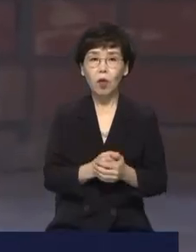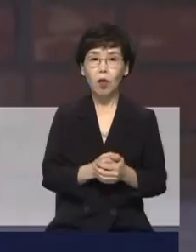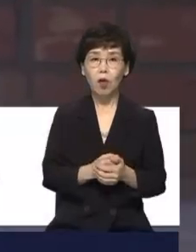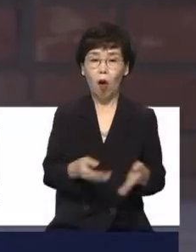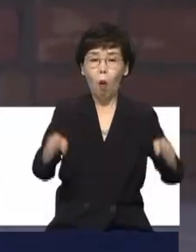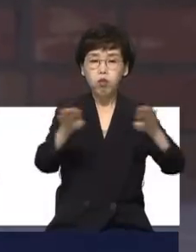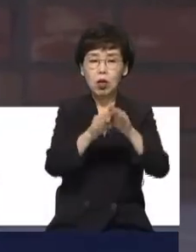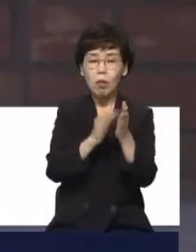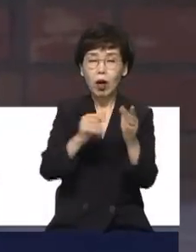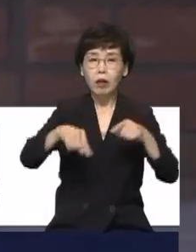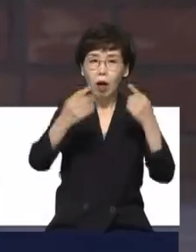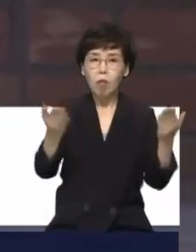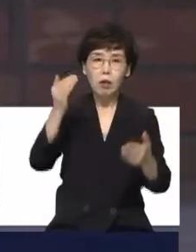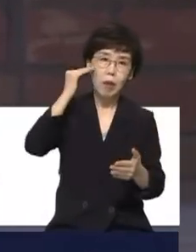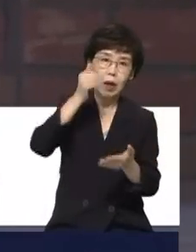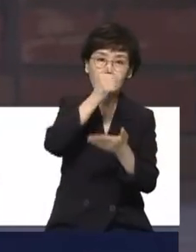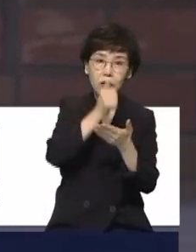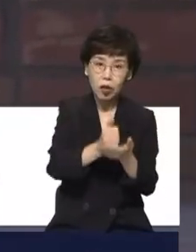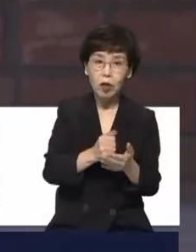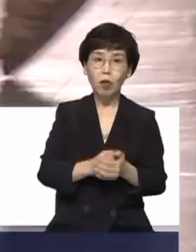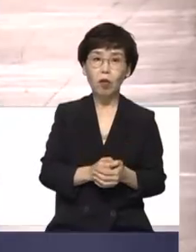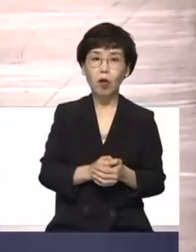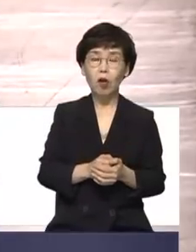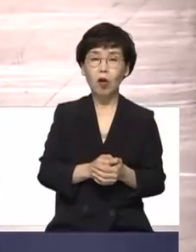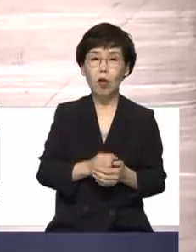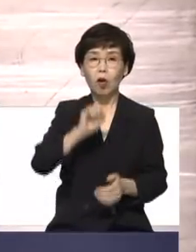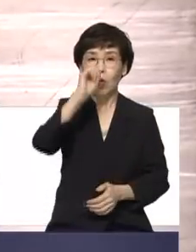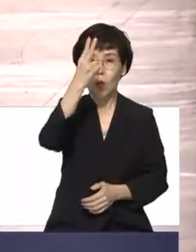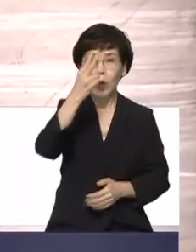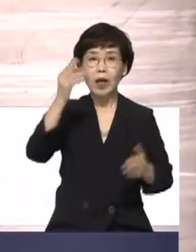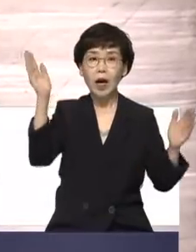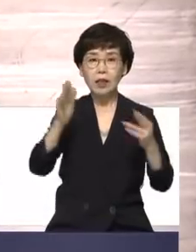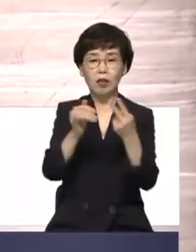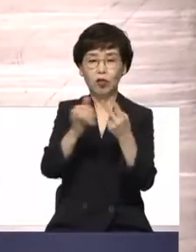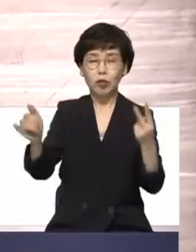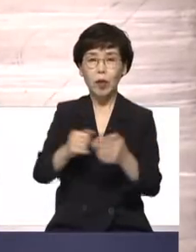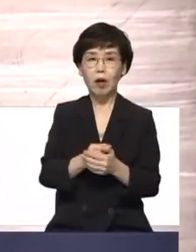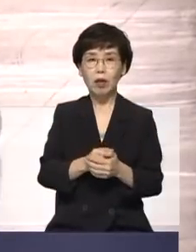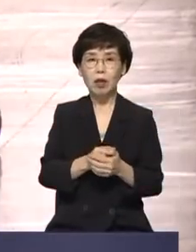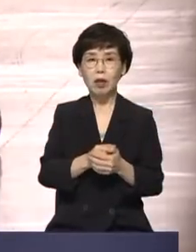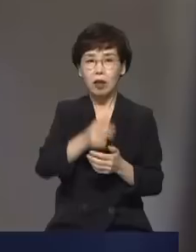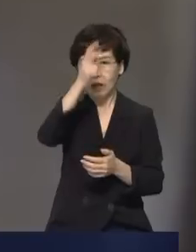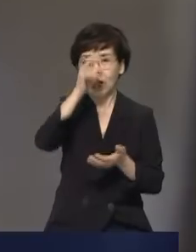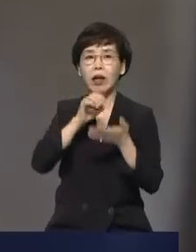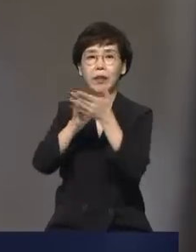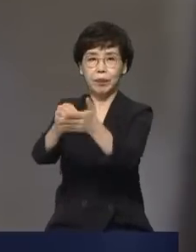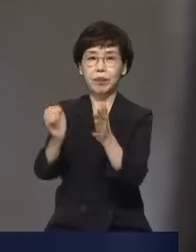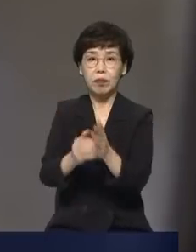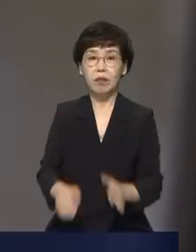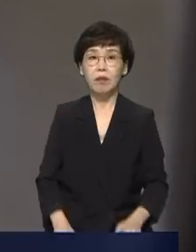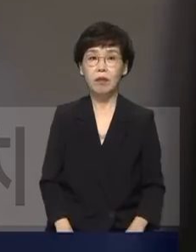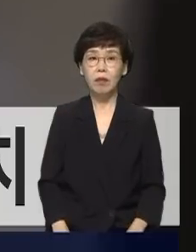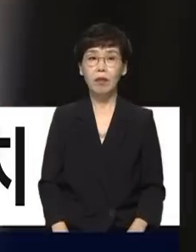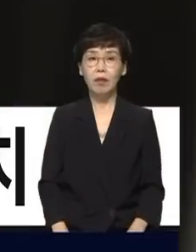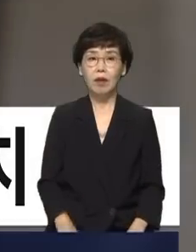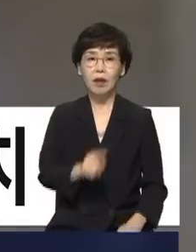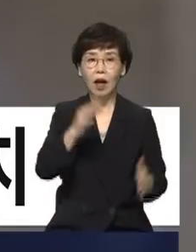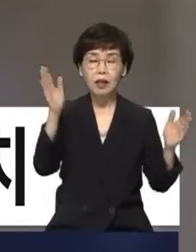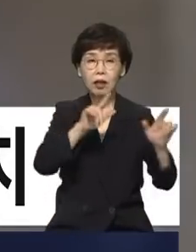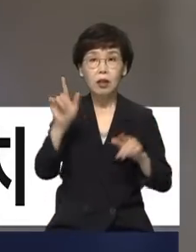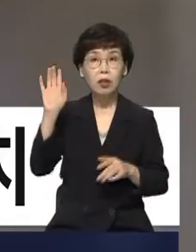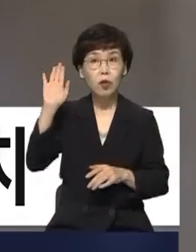업무방해 등 혐의로 a 군 등 모 고등학교 2학년 재학생 2명을 불구속 입건했습니다 a 군 등은 최근